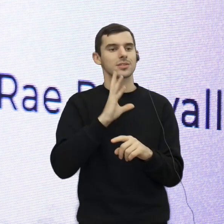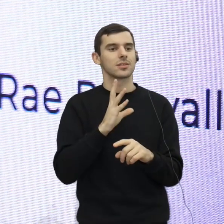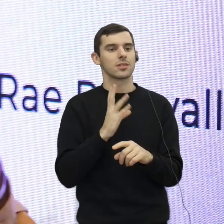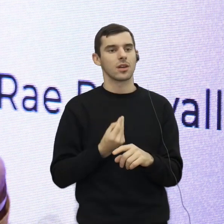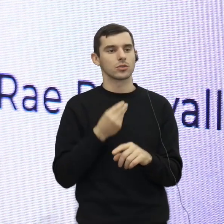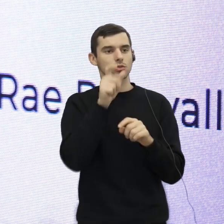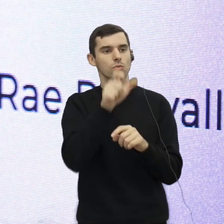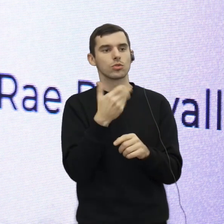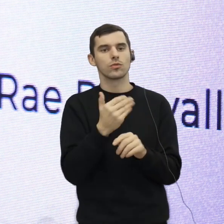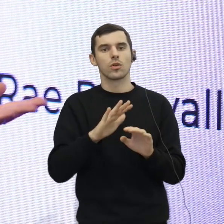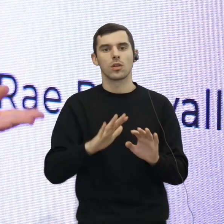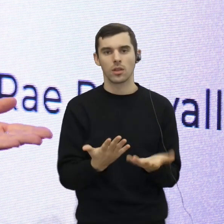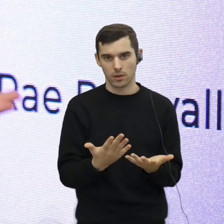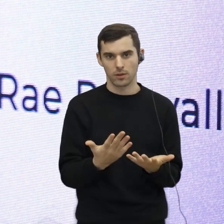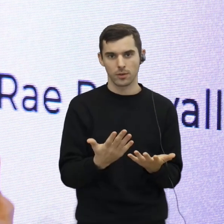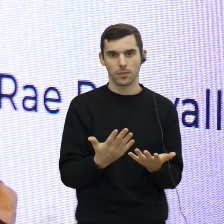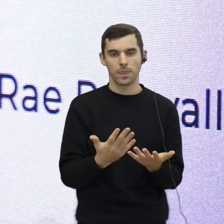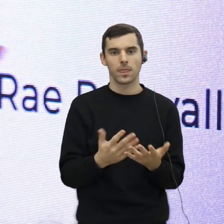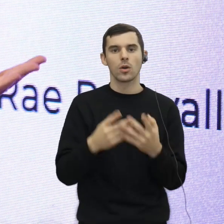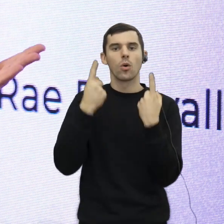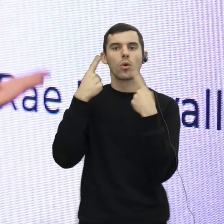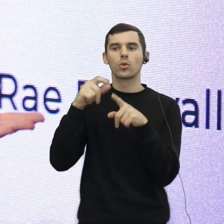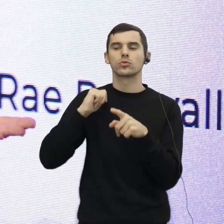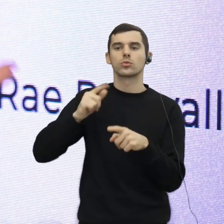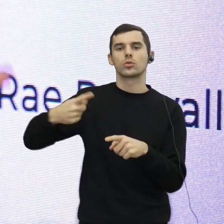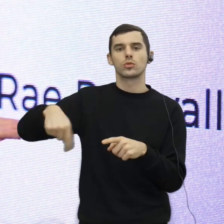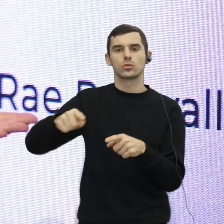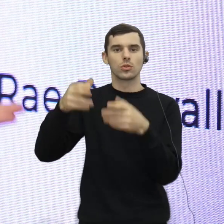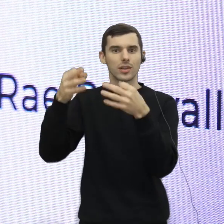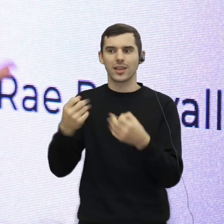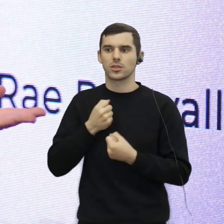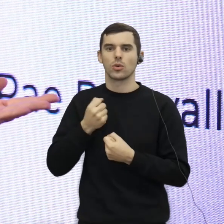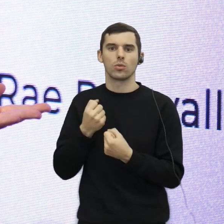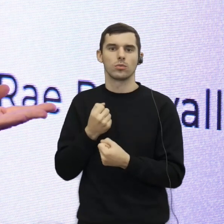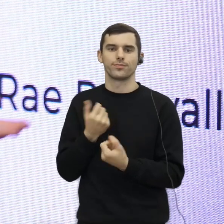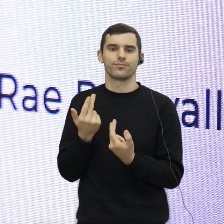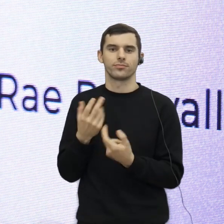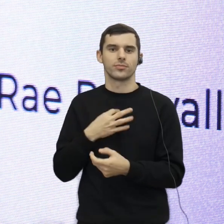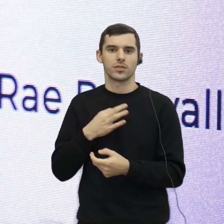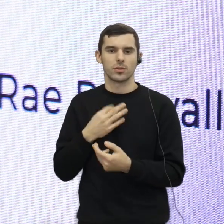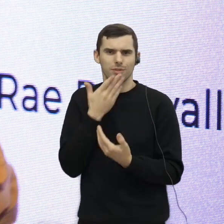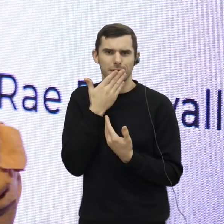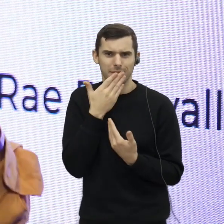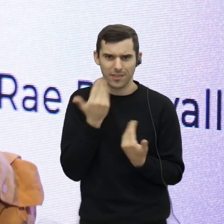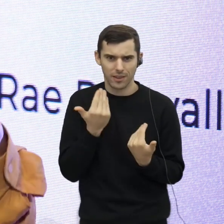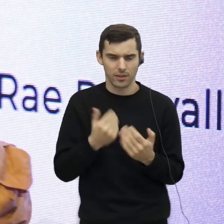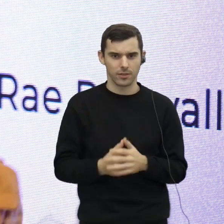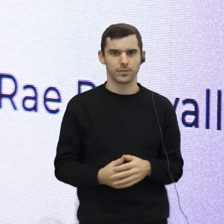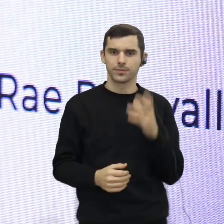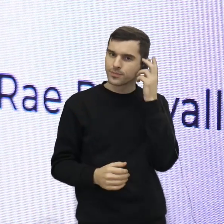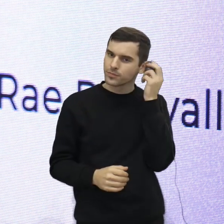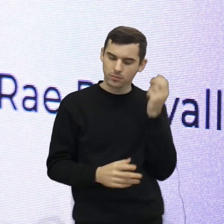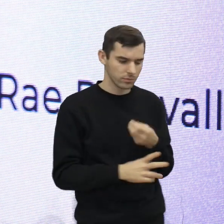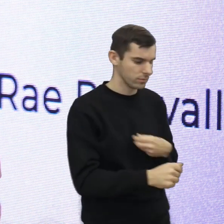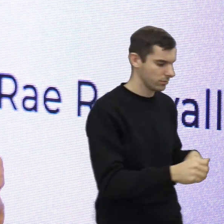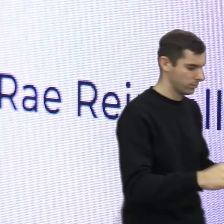bet visus kitus teisės, nėra, nežinau, visų kitų žmonių teisės nėra svarbios. Taip nėra. Tai va, irgi nėra taip, kad čia mes kalbam tik